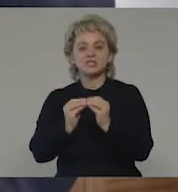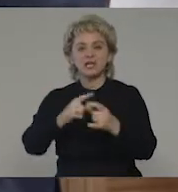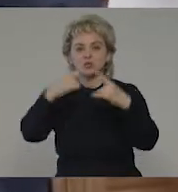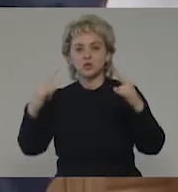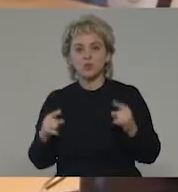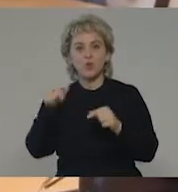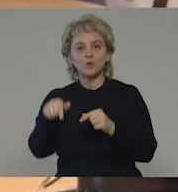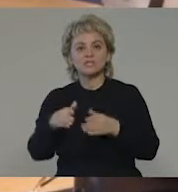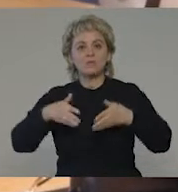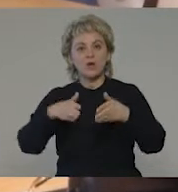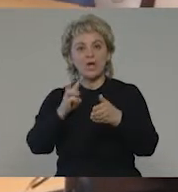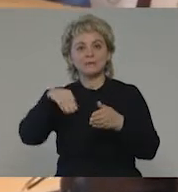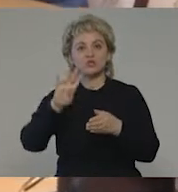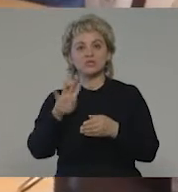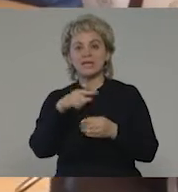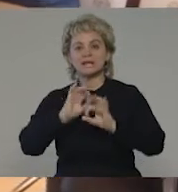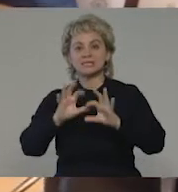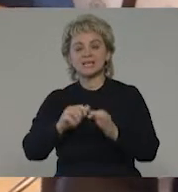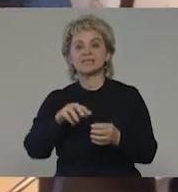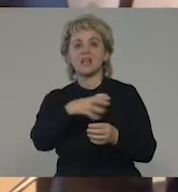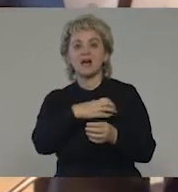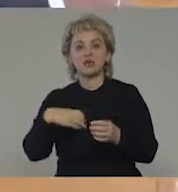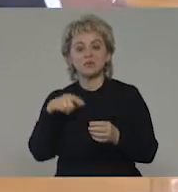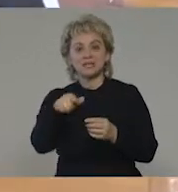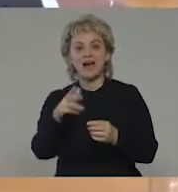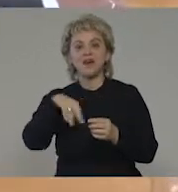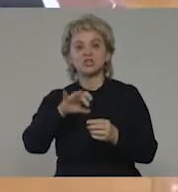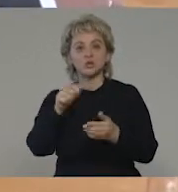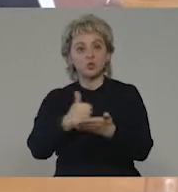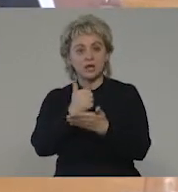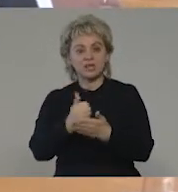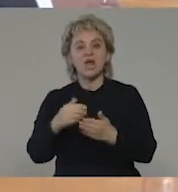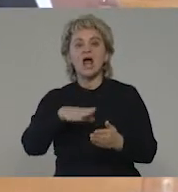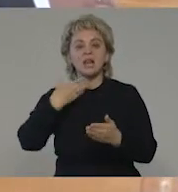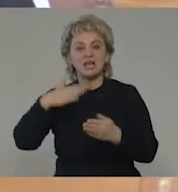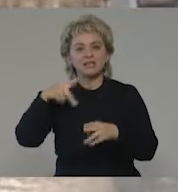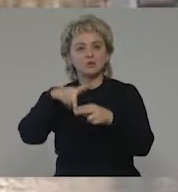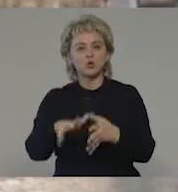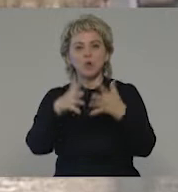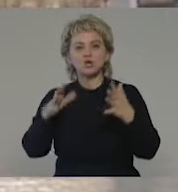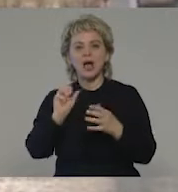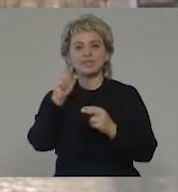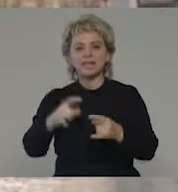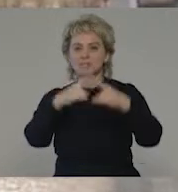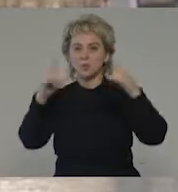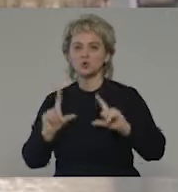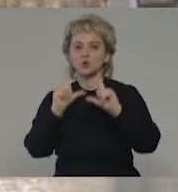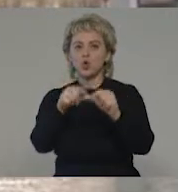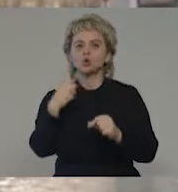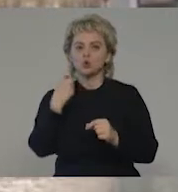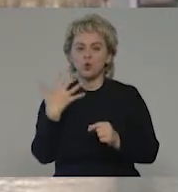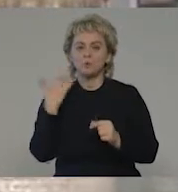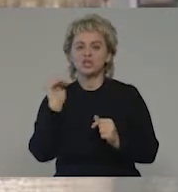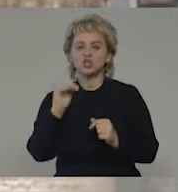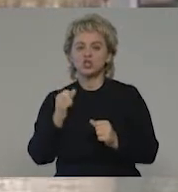или путепровод на М4, рассказал губернатор главе автодора. А летом нагрузка повышенная. По Аксайскому мосту, например, проезжает 105